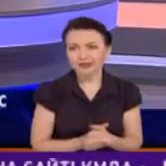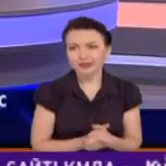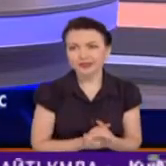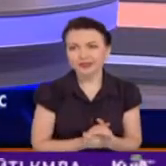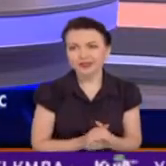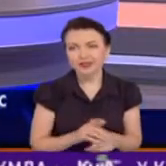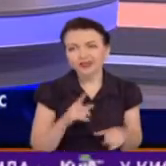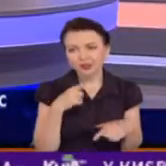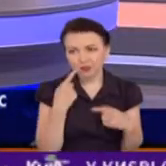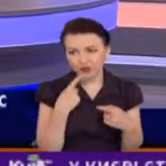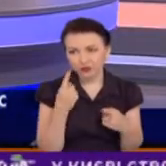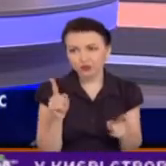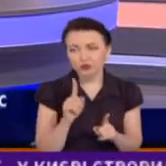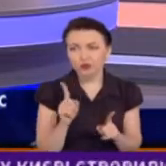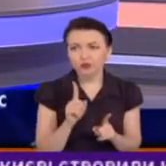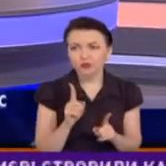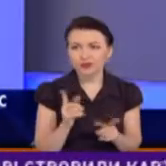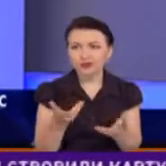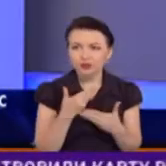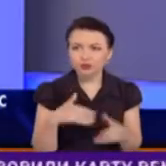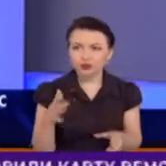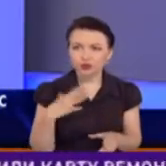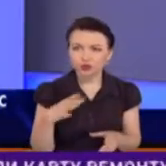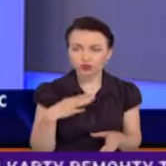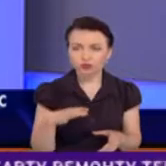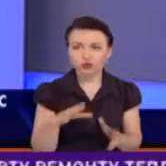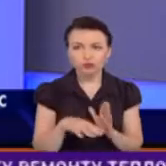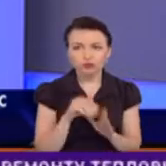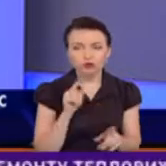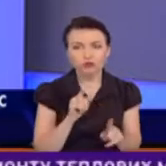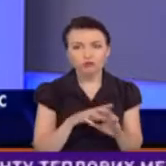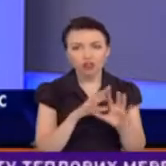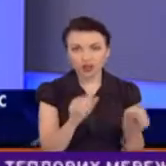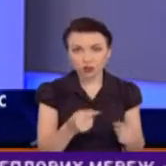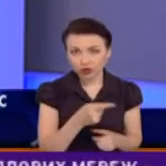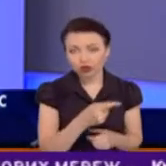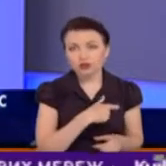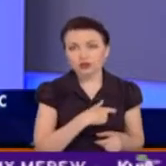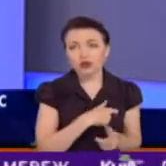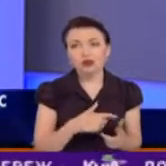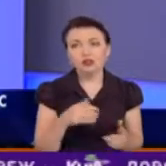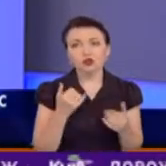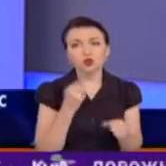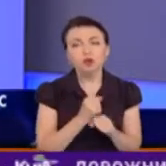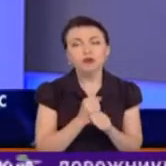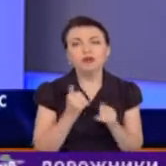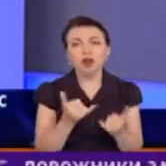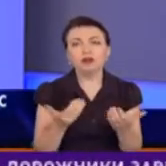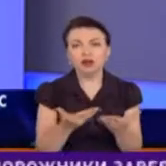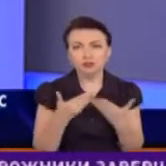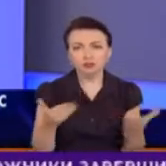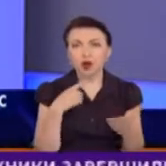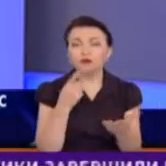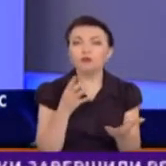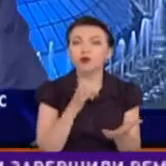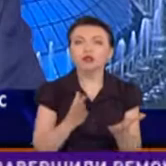говоримо про те, що нам ми очікуємо, що ми виберемо владу, яка прийде і це зробить для нас. Тобто ми говоримо про